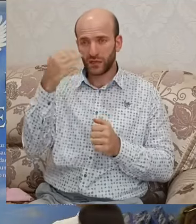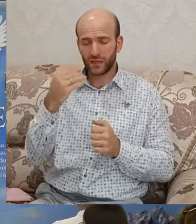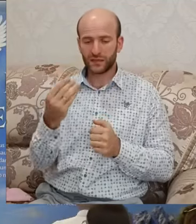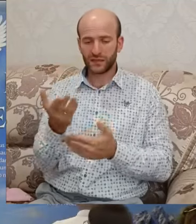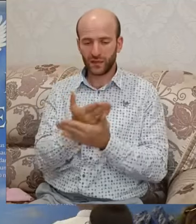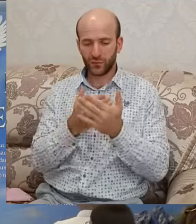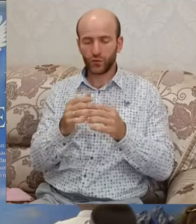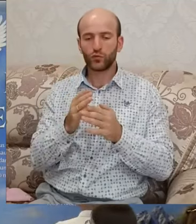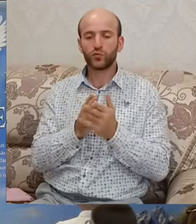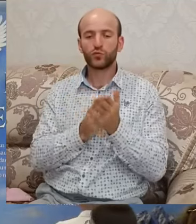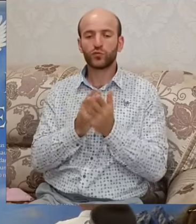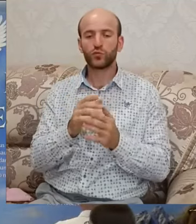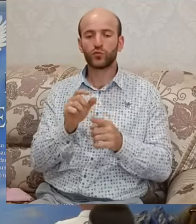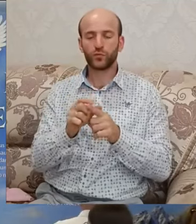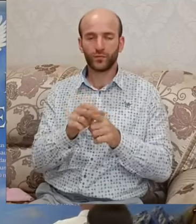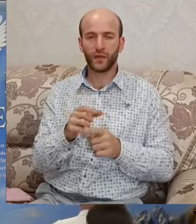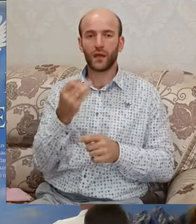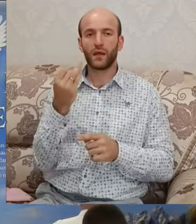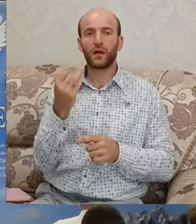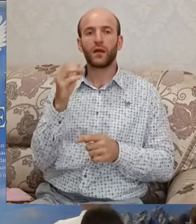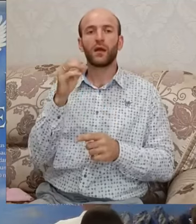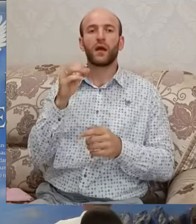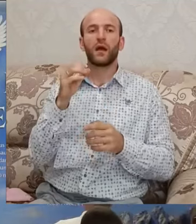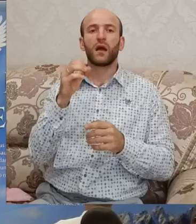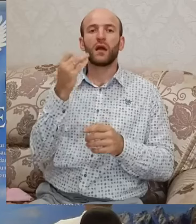Jeremijo pirmas skyrius. Jeremija pirmoji глава.